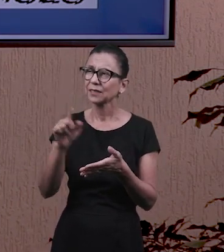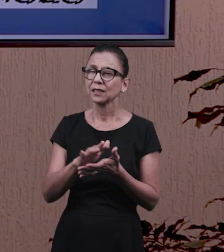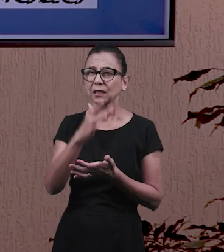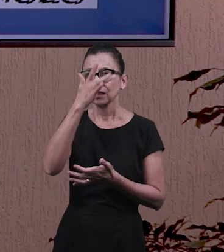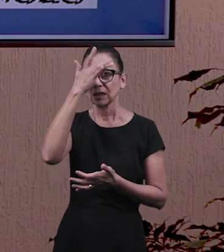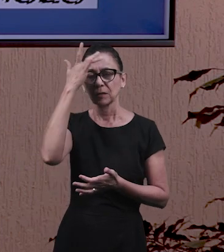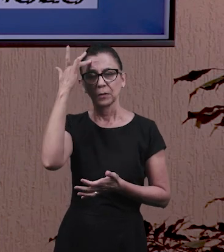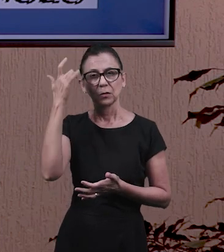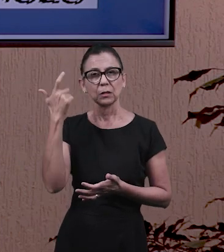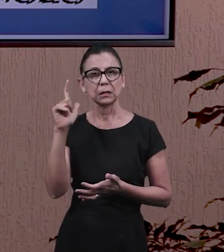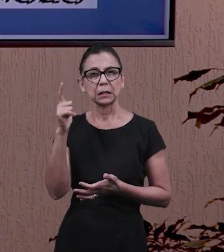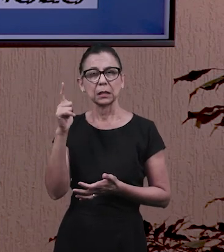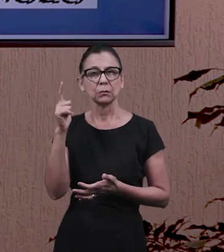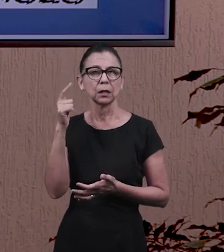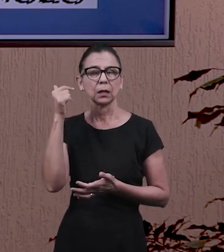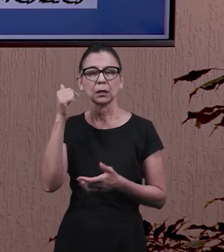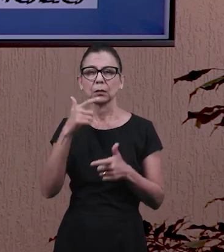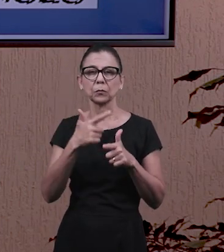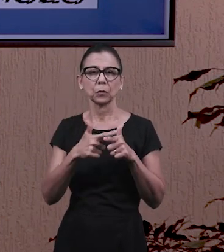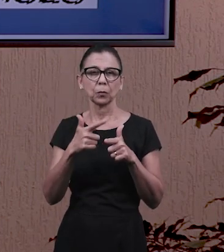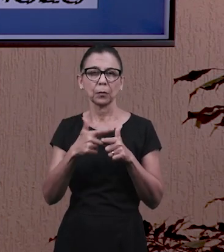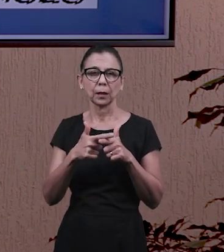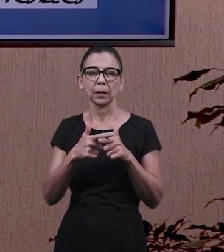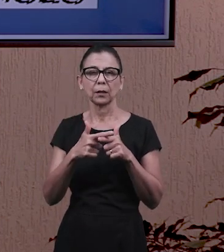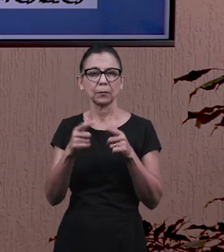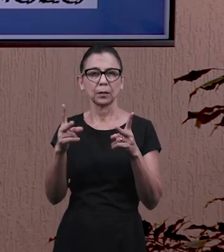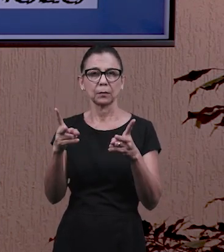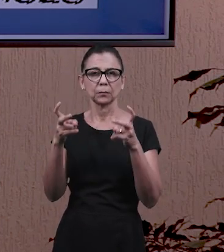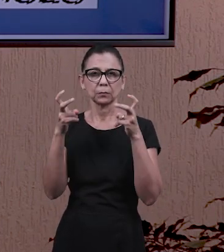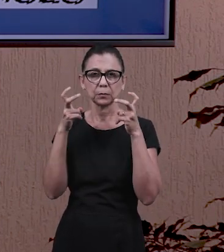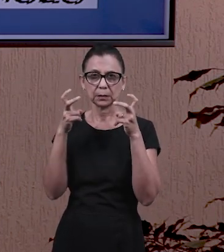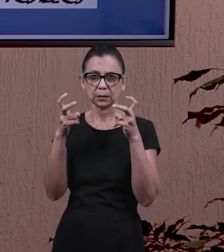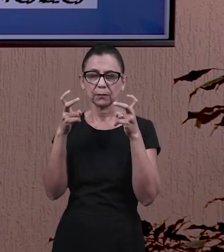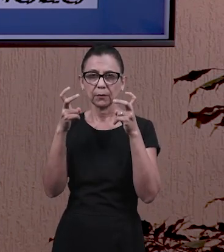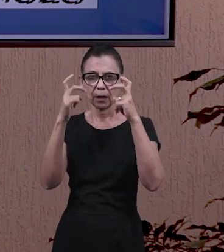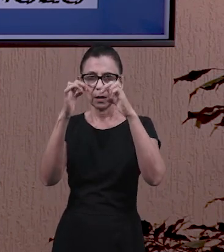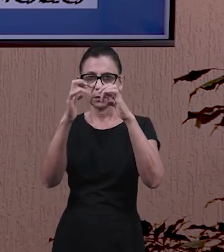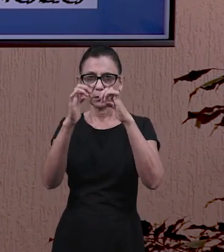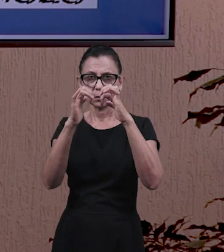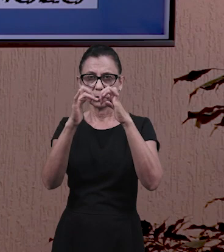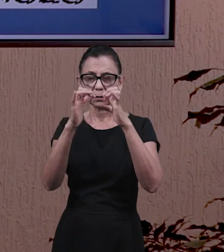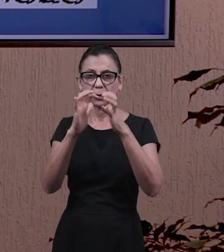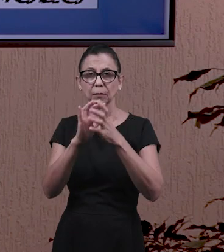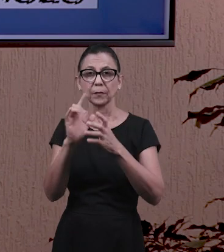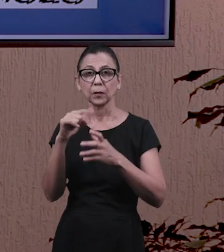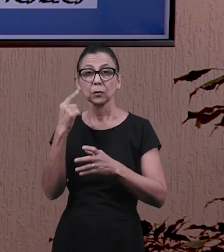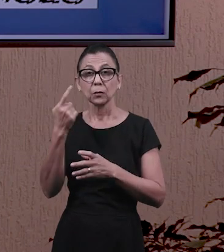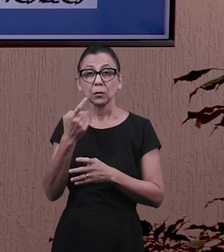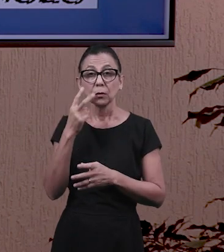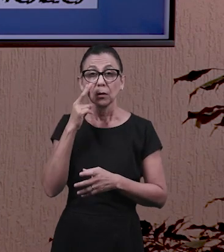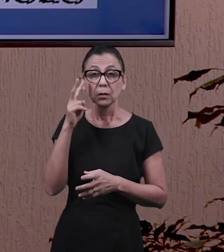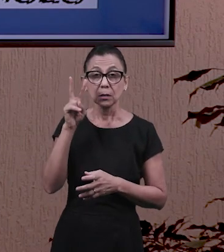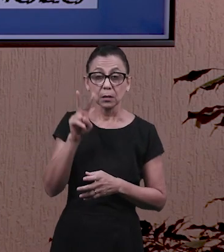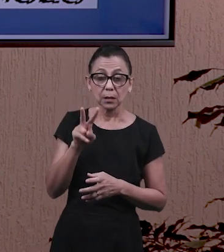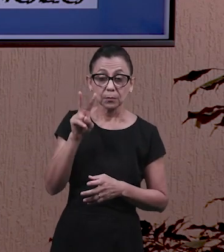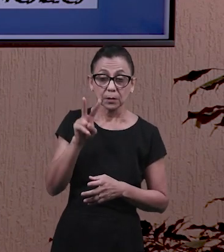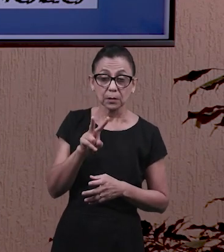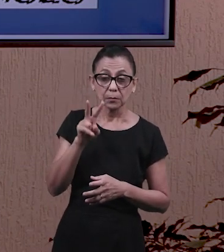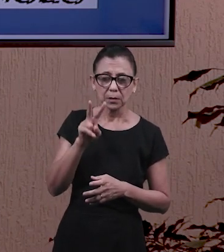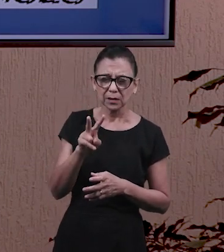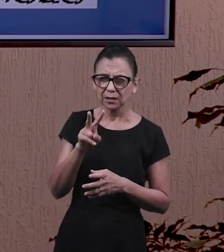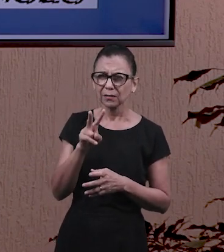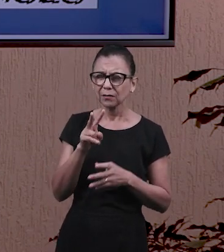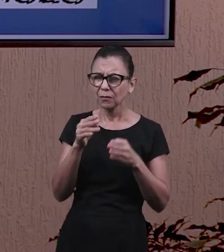de gomme à effacer. Même les personnes qui n'ont pas de problème de processus de vision,